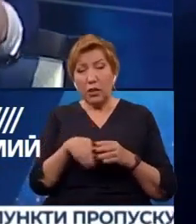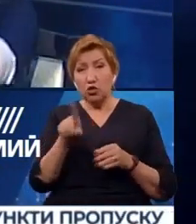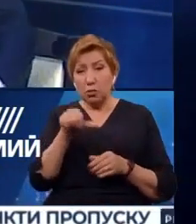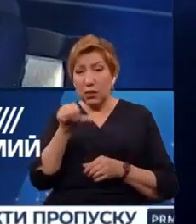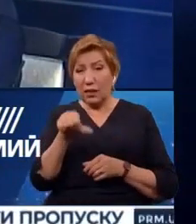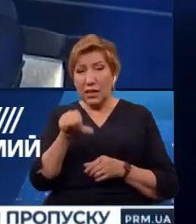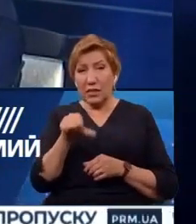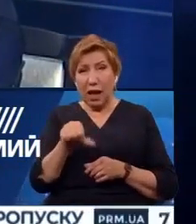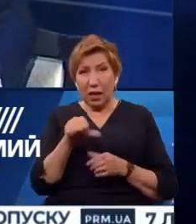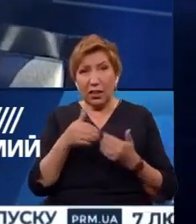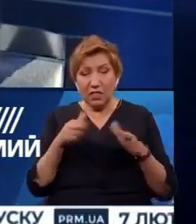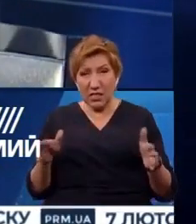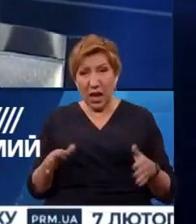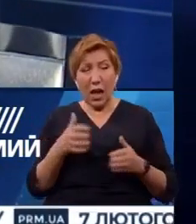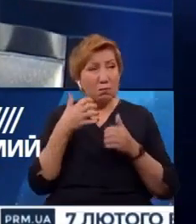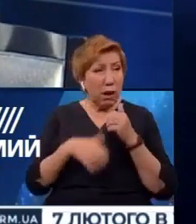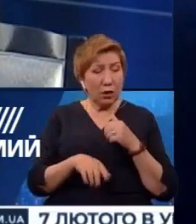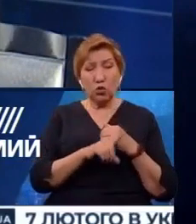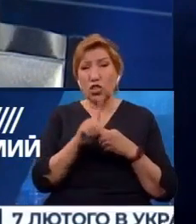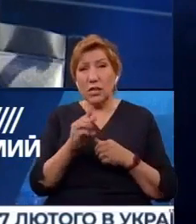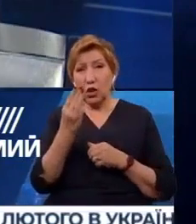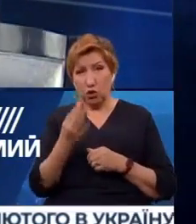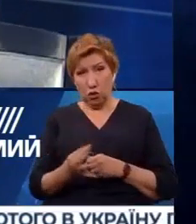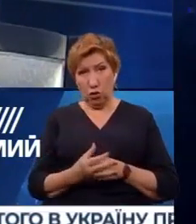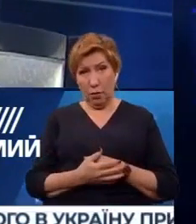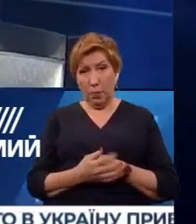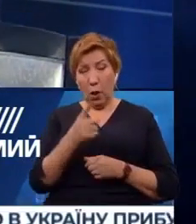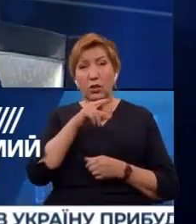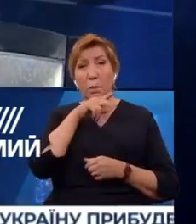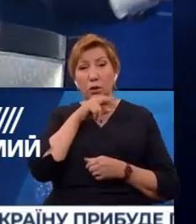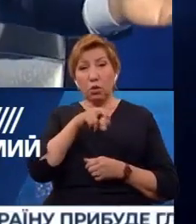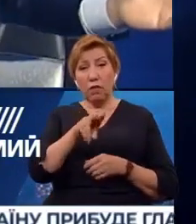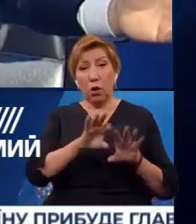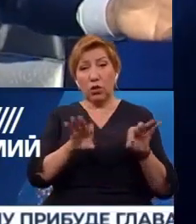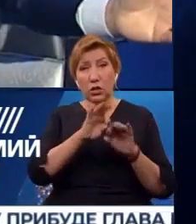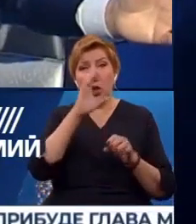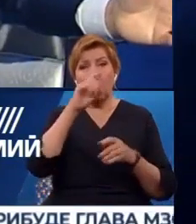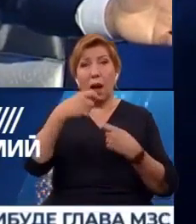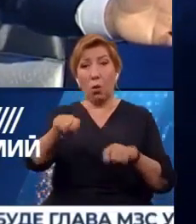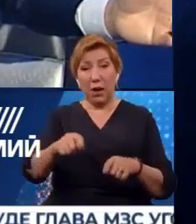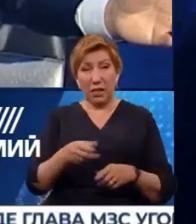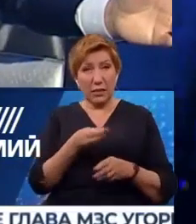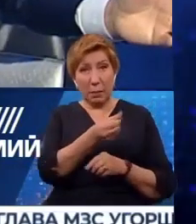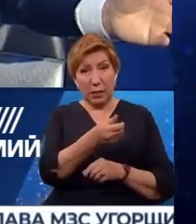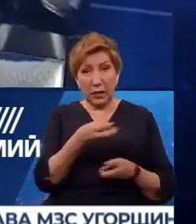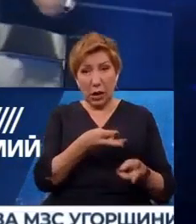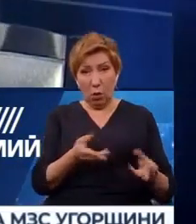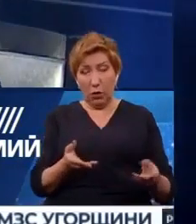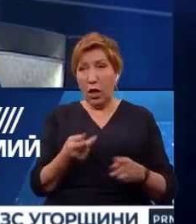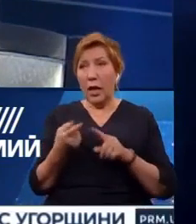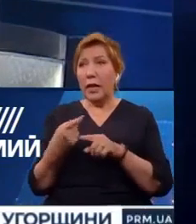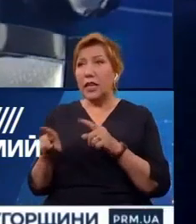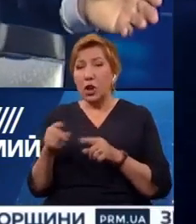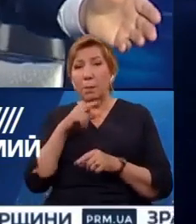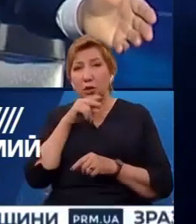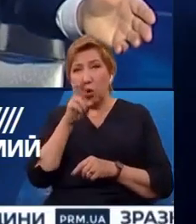вони на кнопку натискають. І байдуже, за що їм голосувати. Один придурок виходить, розказує, собаку продай, заплати за комуналку. Інший